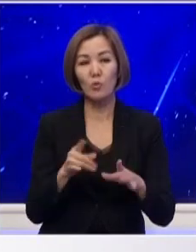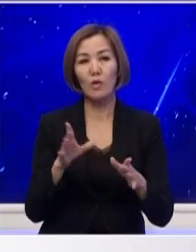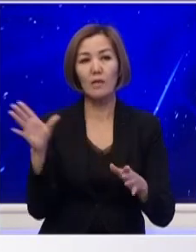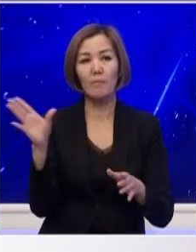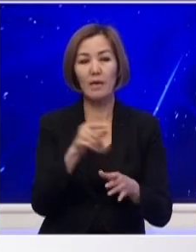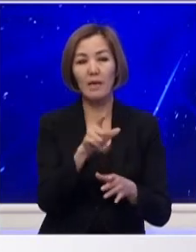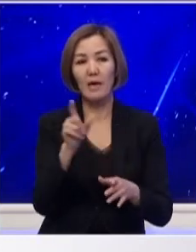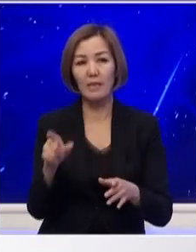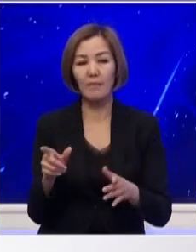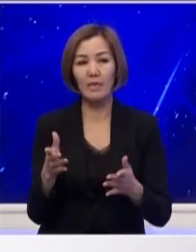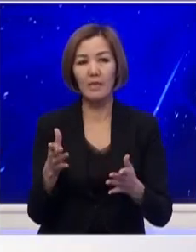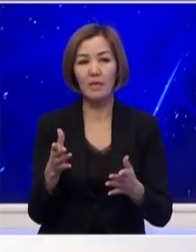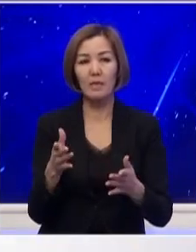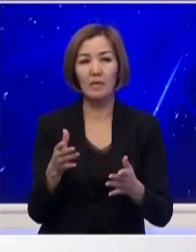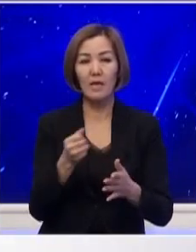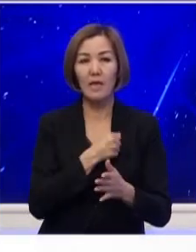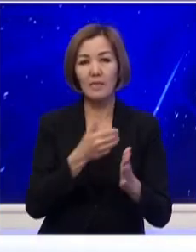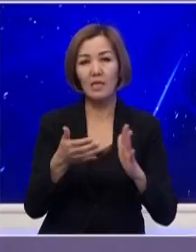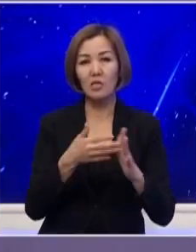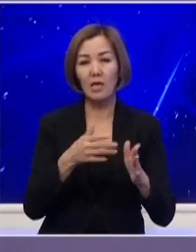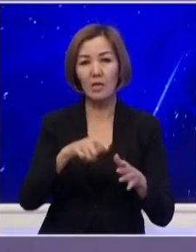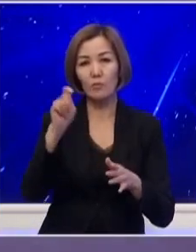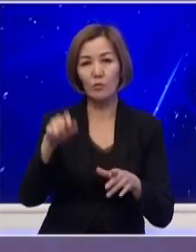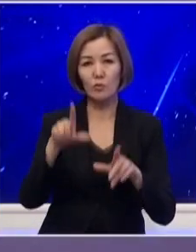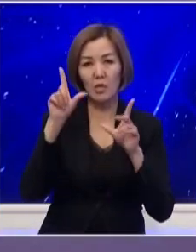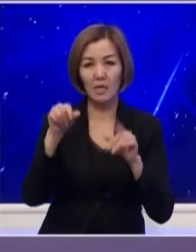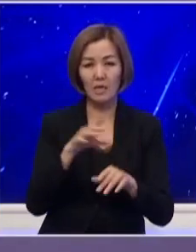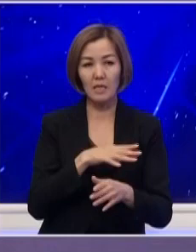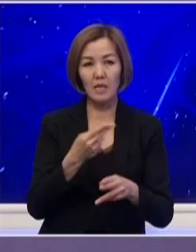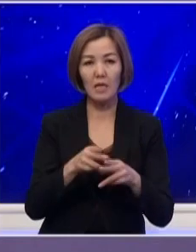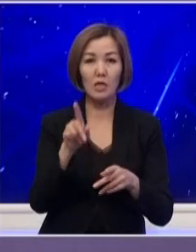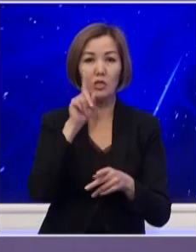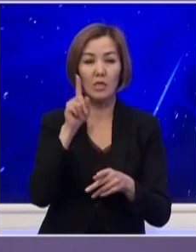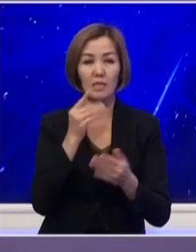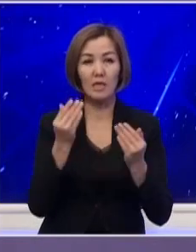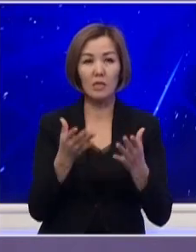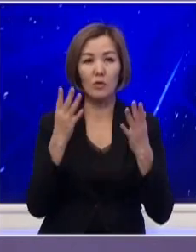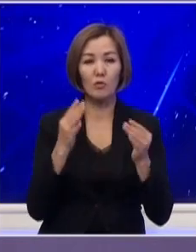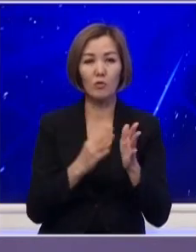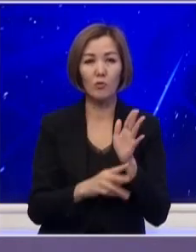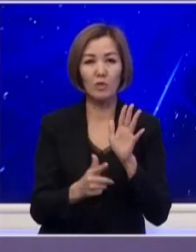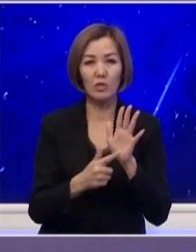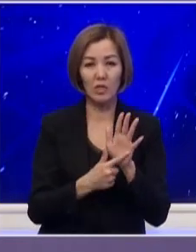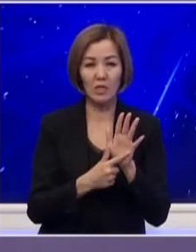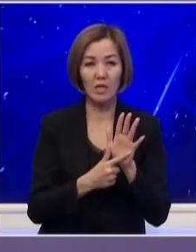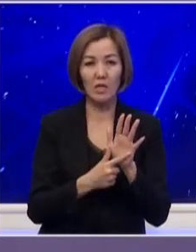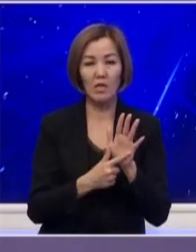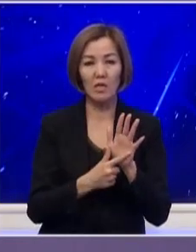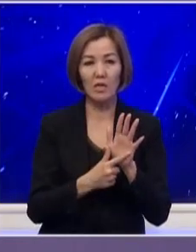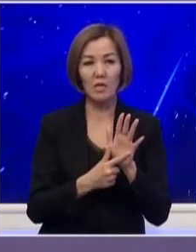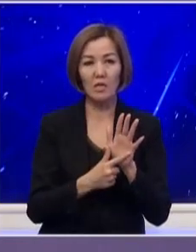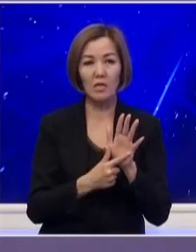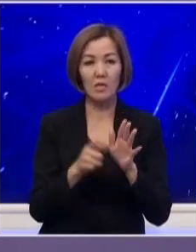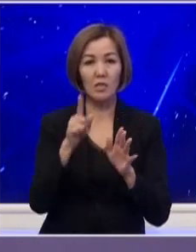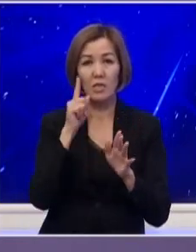барлығы жаңағы әскерге шақырылып, соғысқа қатынасты. Ең жасы бұлардың қазір 97-те, 98-те. Одан